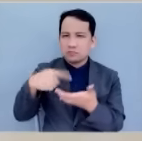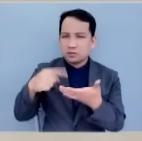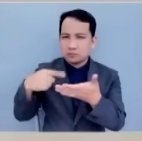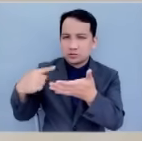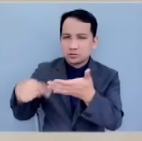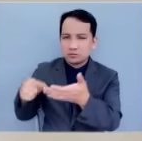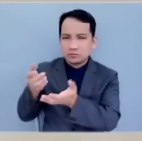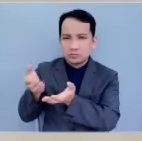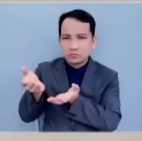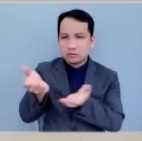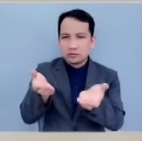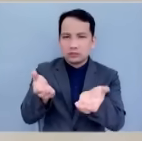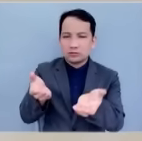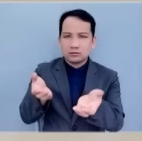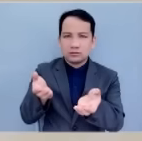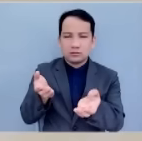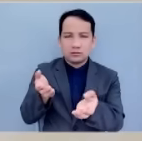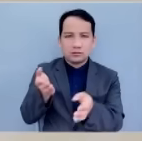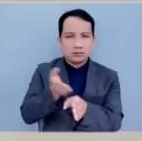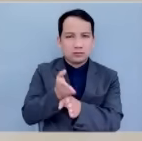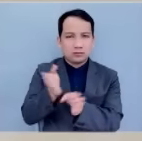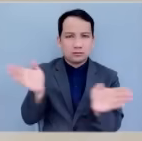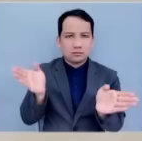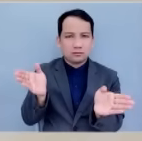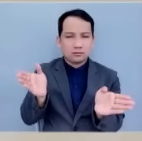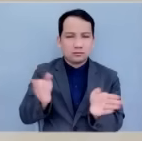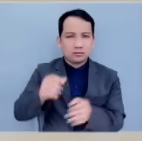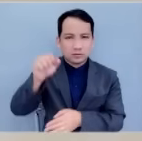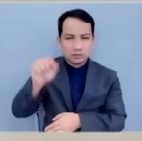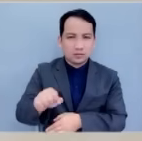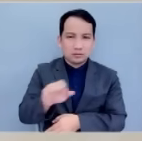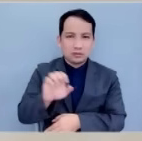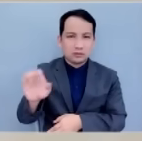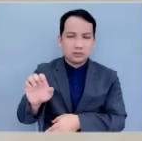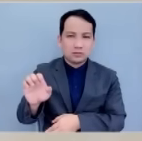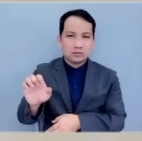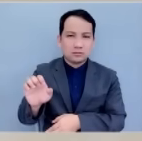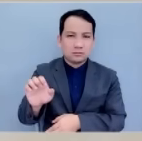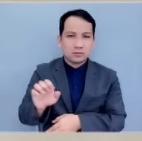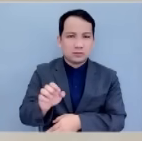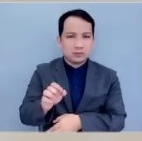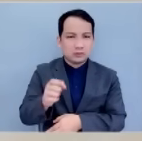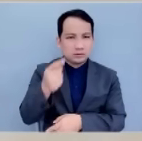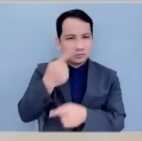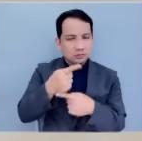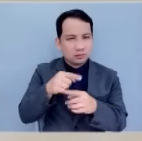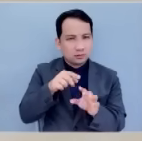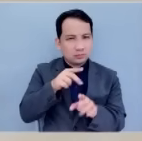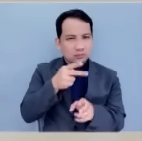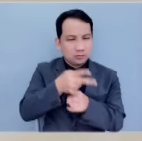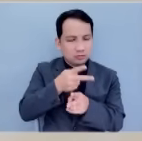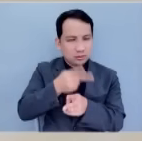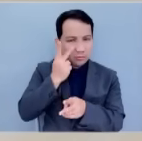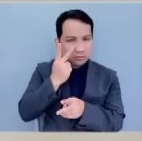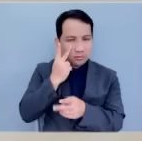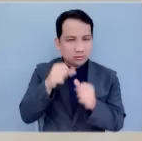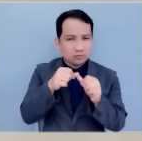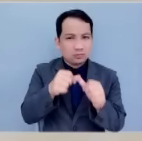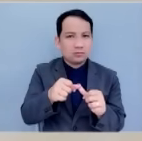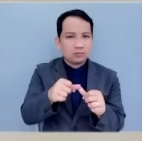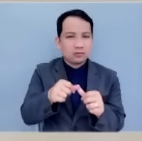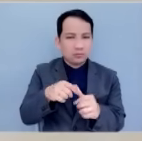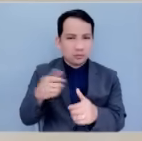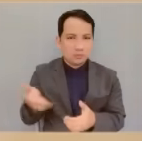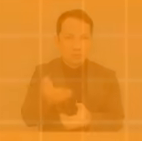pero again, the general direction was southeast. And sa tracking naman natin was continuous naman ang biyahe niya.